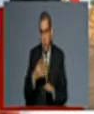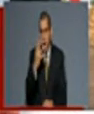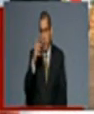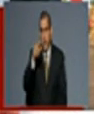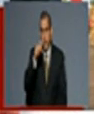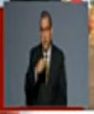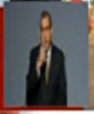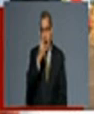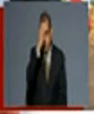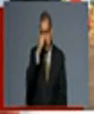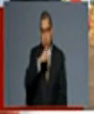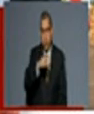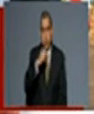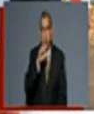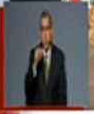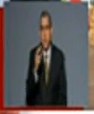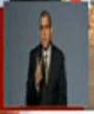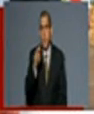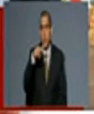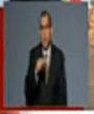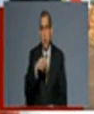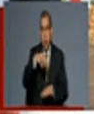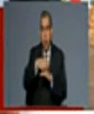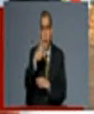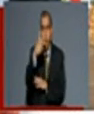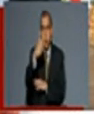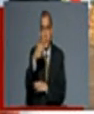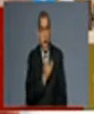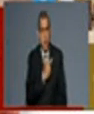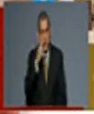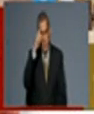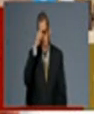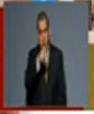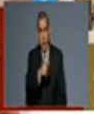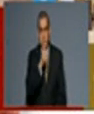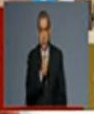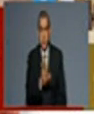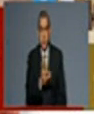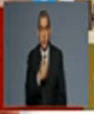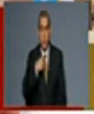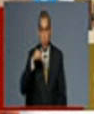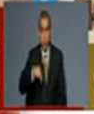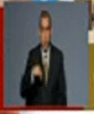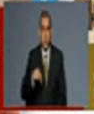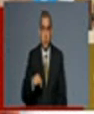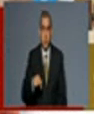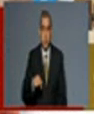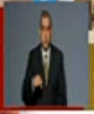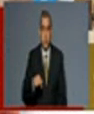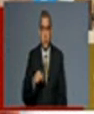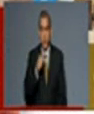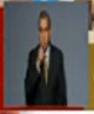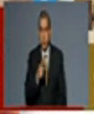جدا، والدليل على ذلك انه بمجرد لو قارنا المواقف الدوليه من